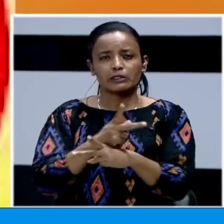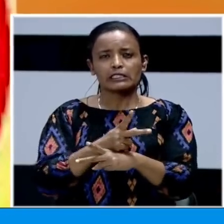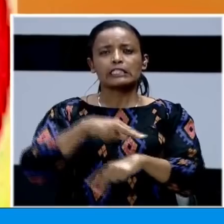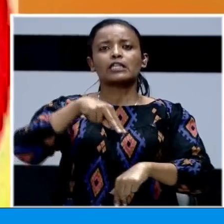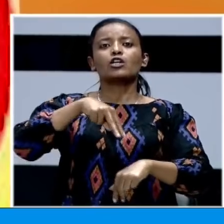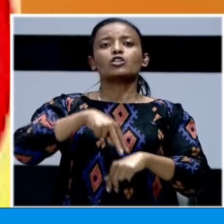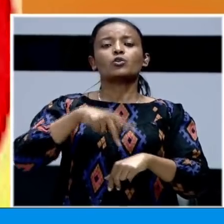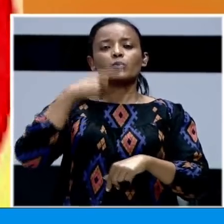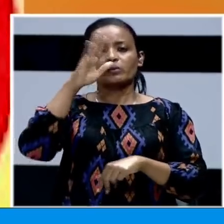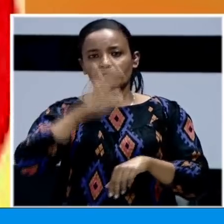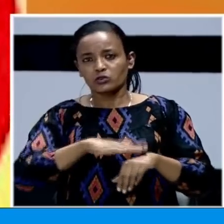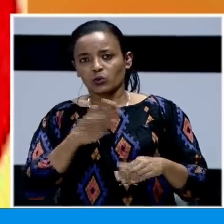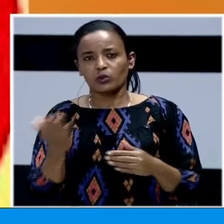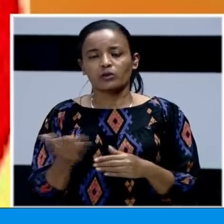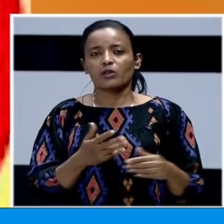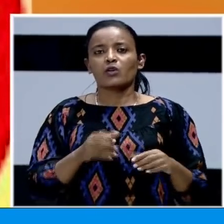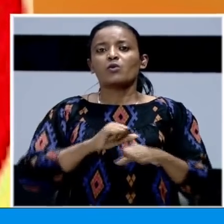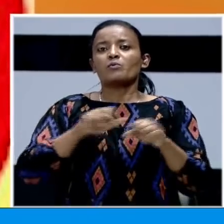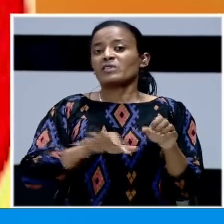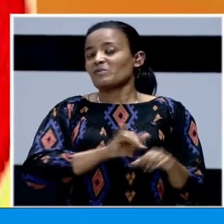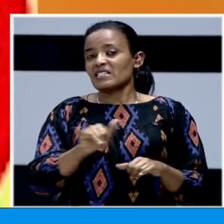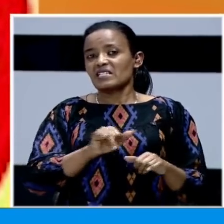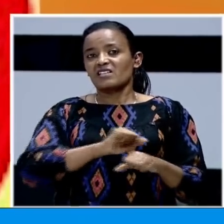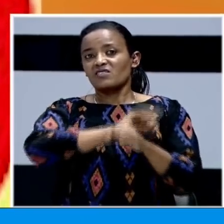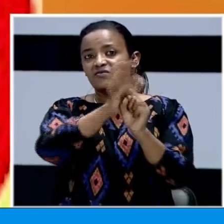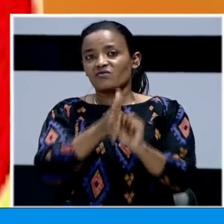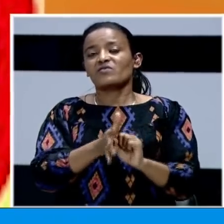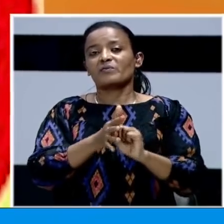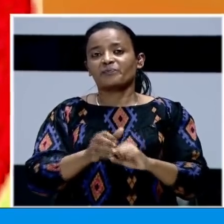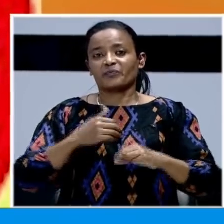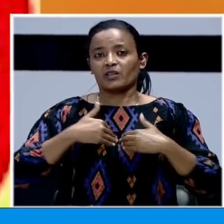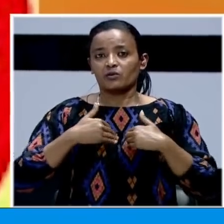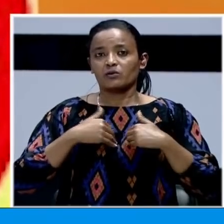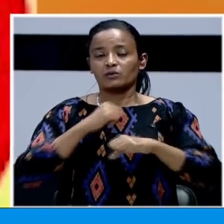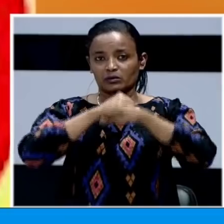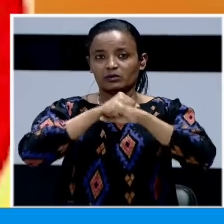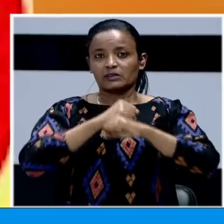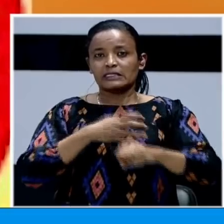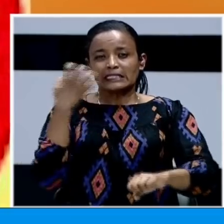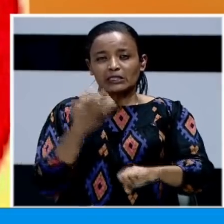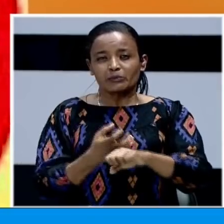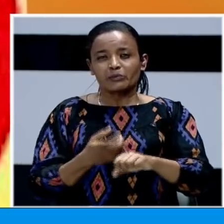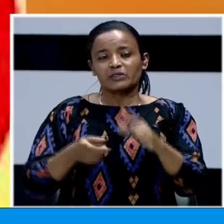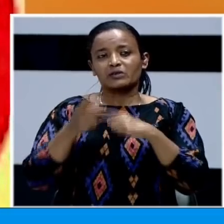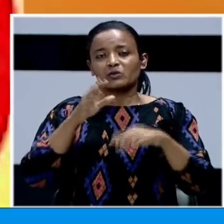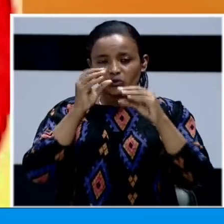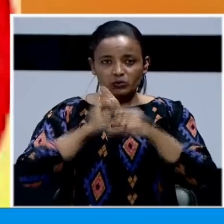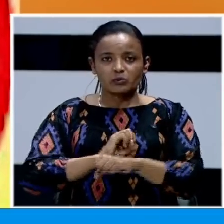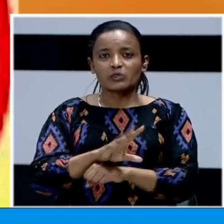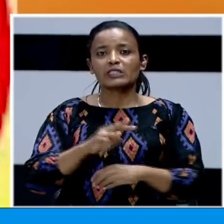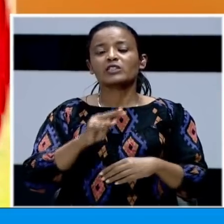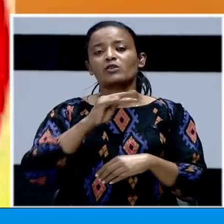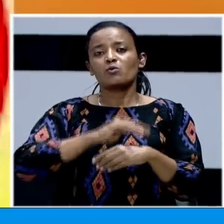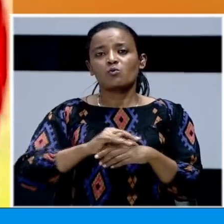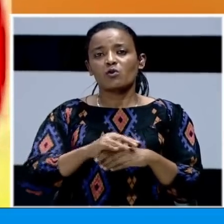كبل تصوي اللهم بتزامادي لبدا فيروس كورونا أبهلو نانان مختنان كبصحو زغل سعونتو بمردع مخري مياويانن